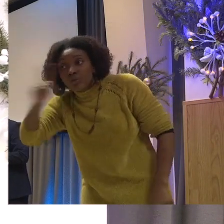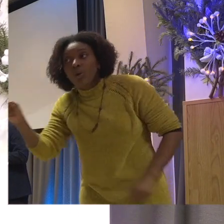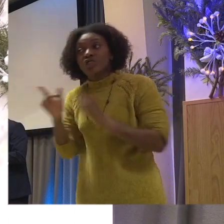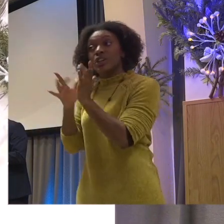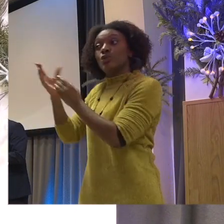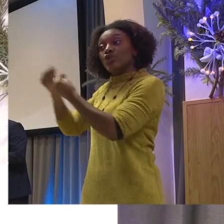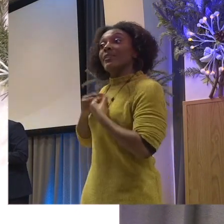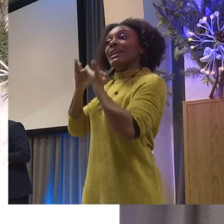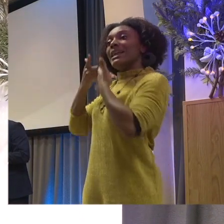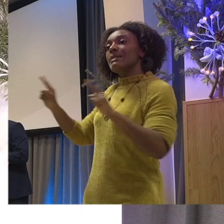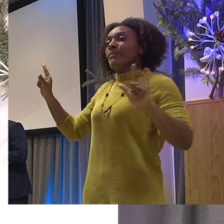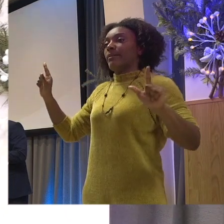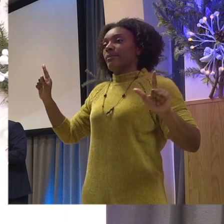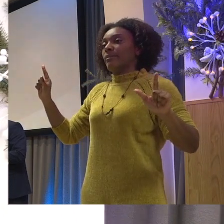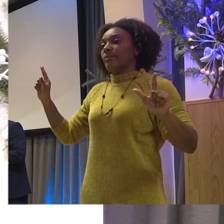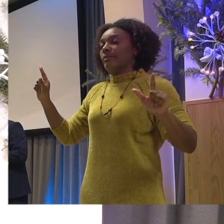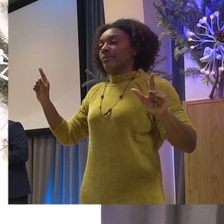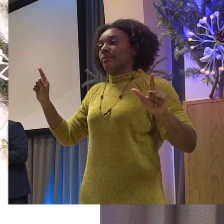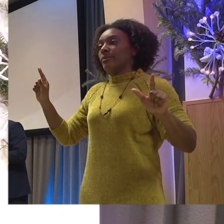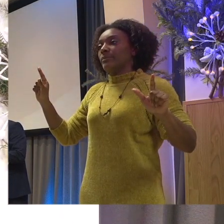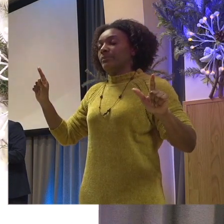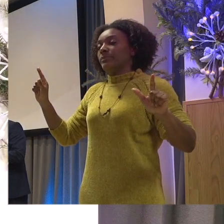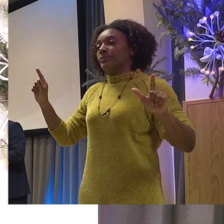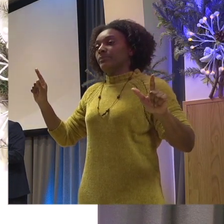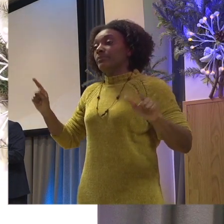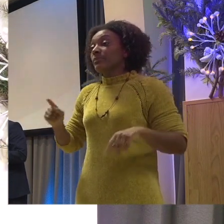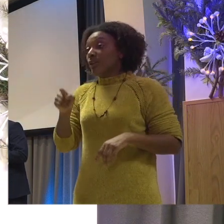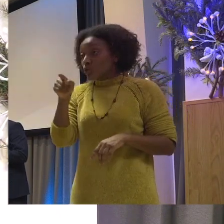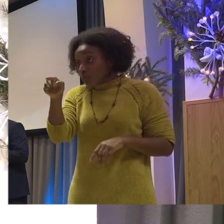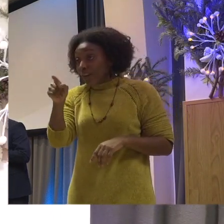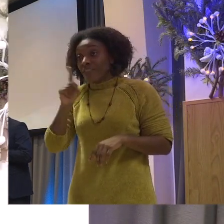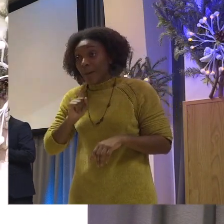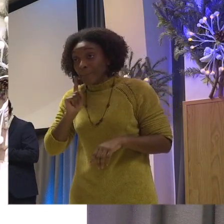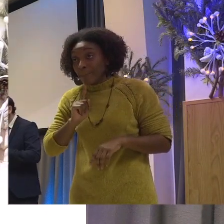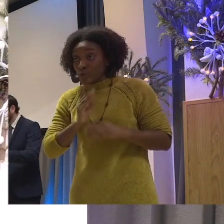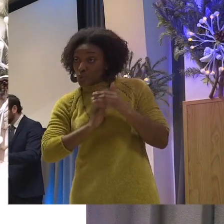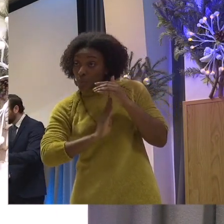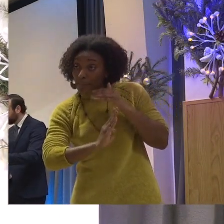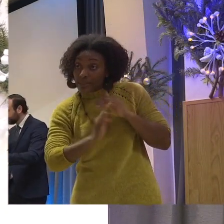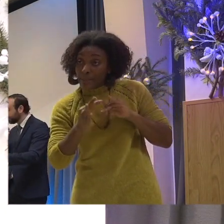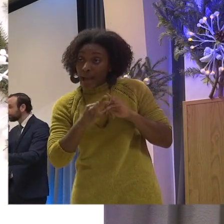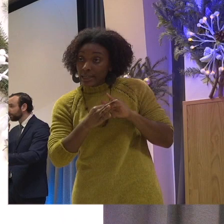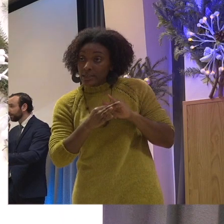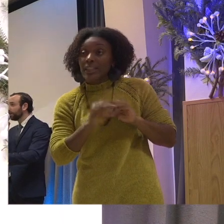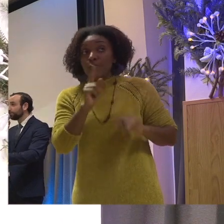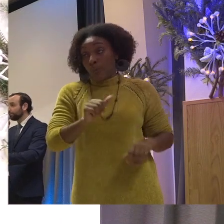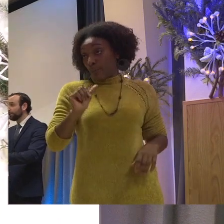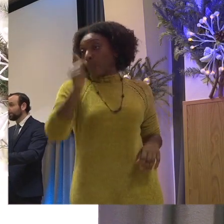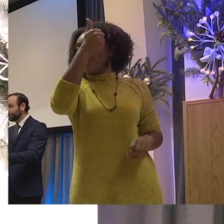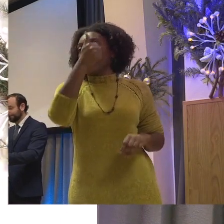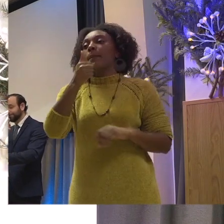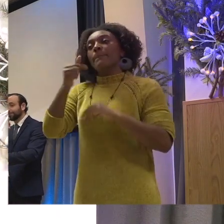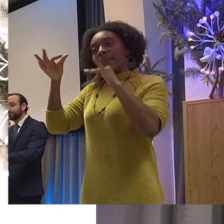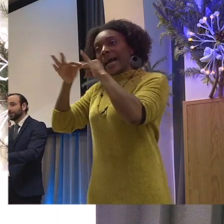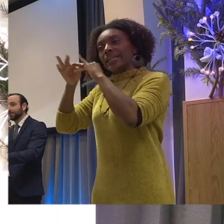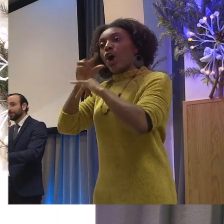de te soumettre à lui. Alléluia. La condition pour que toi, épouse, tu sois soumise à ton mari, c'est donc que ton mari soit soumis à